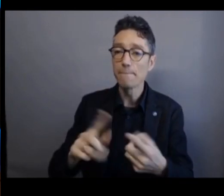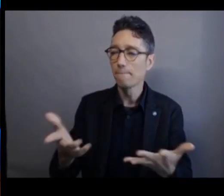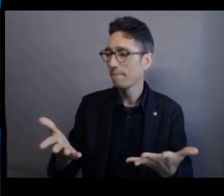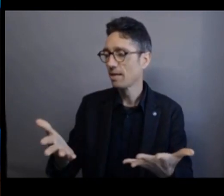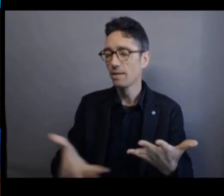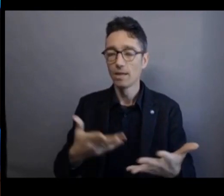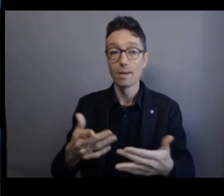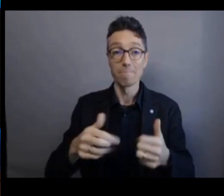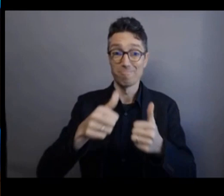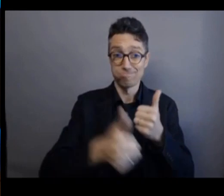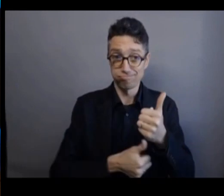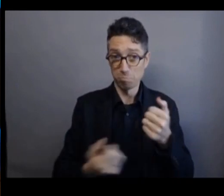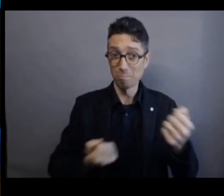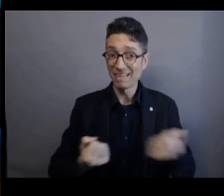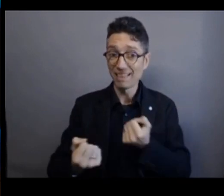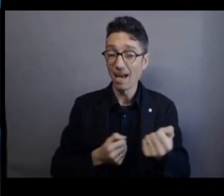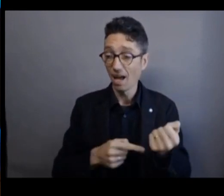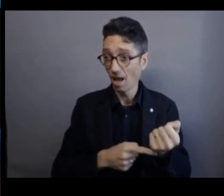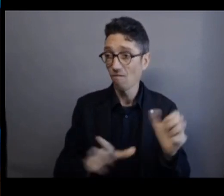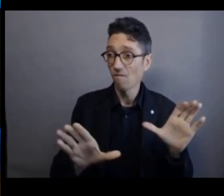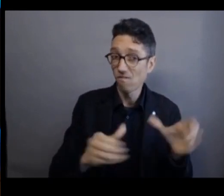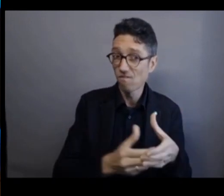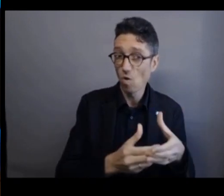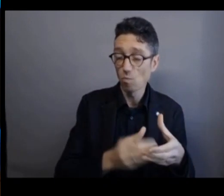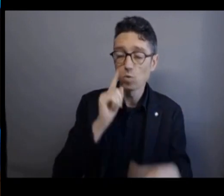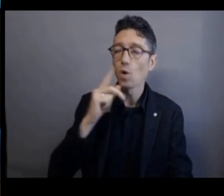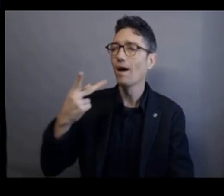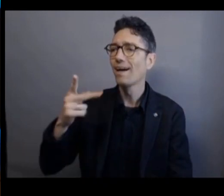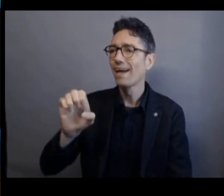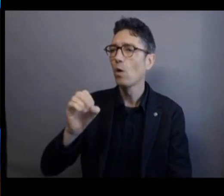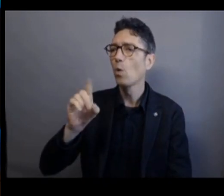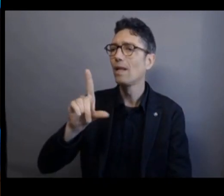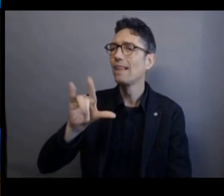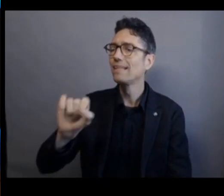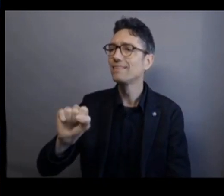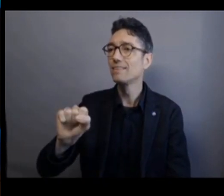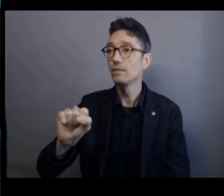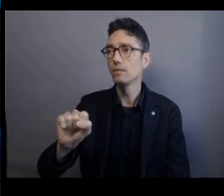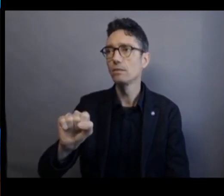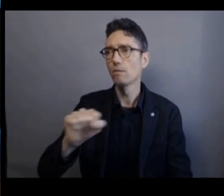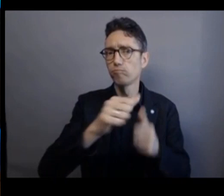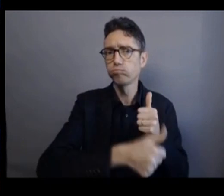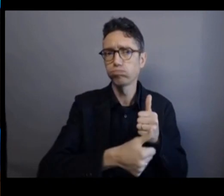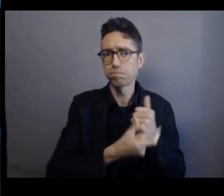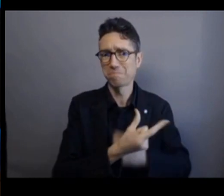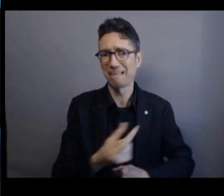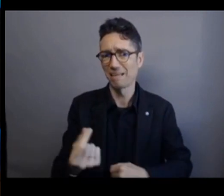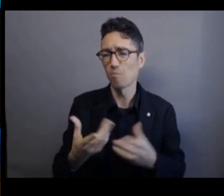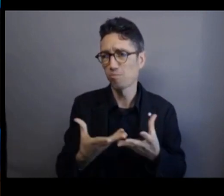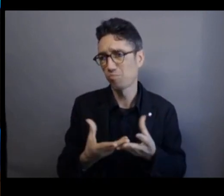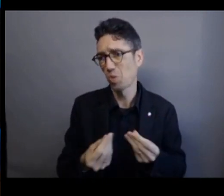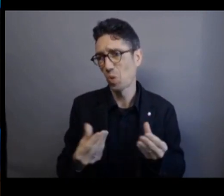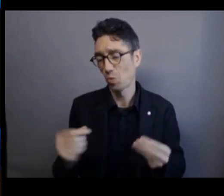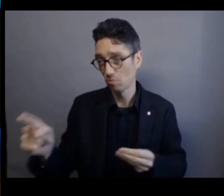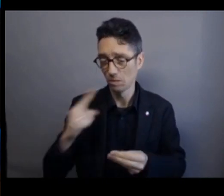emploie beaucoup de prestataires, comme beaucoup d'entreprises. Comment est-ce que vous faites passer le message, dans vos effectifs, bien sûr, mais aussi comment vous assurez qu'en fait, les